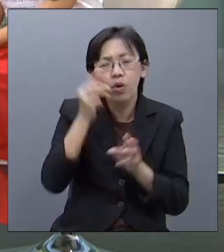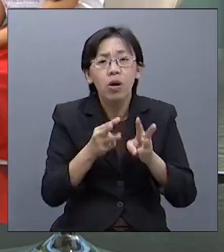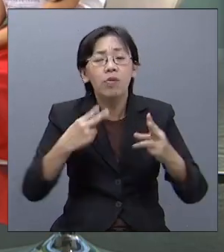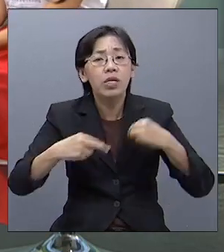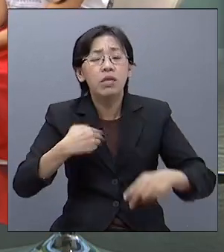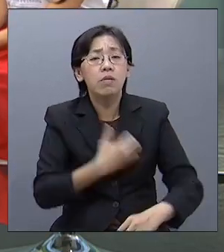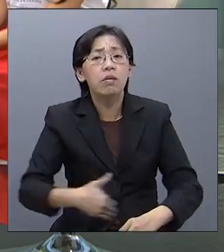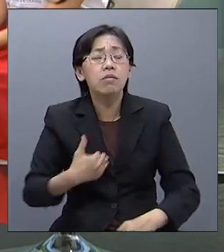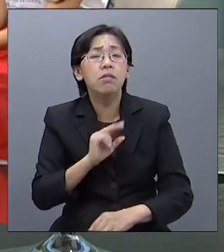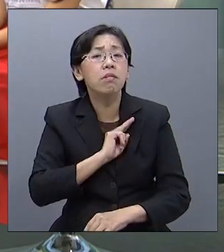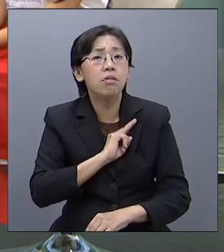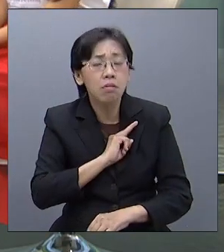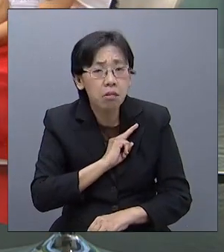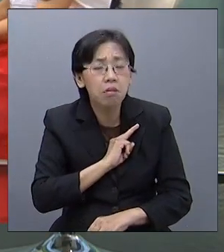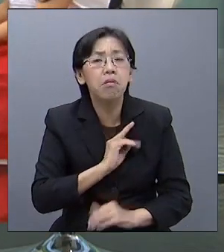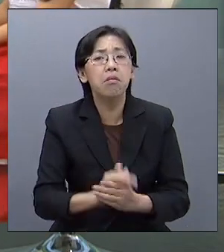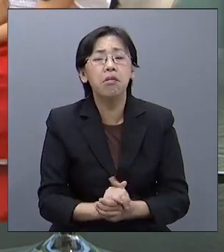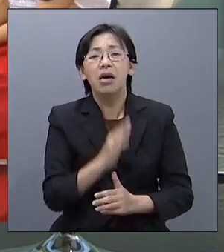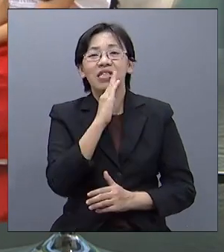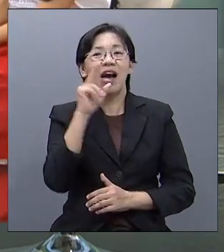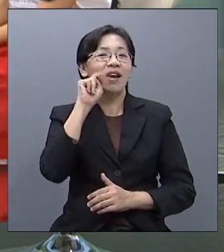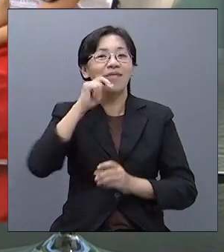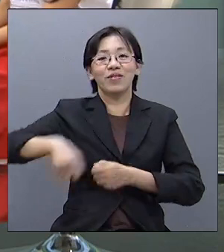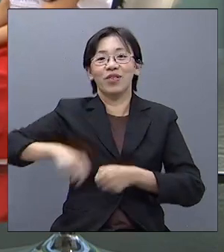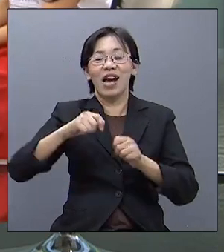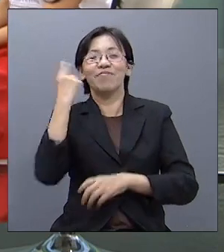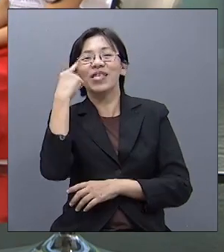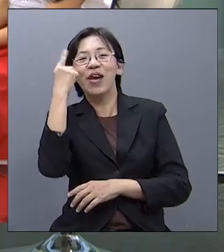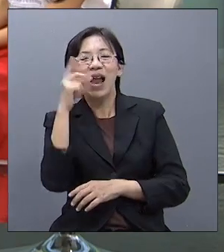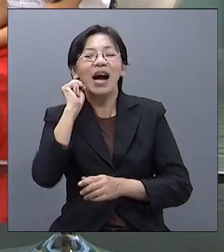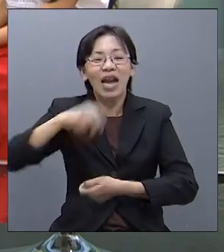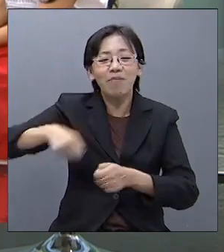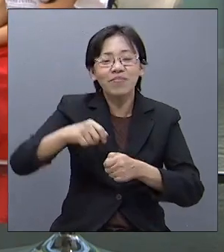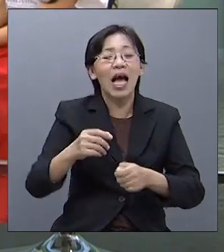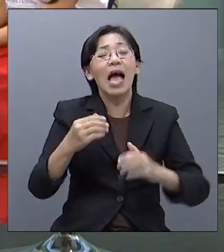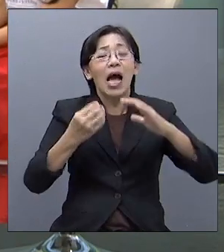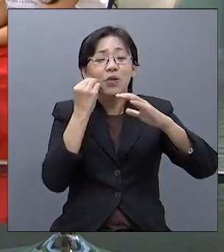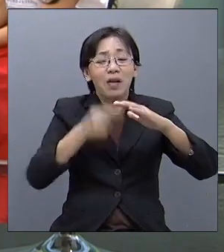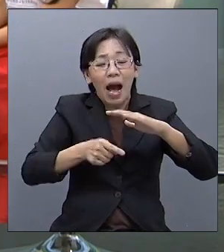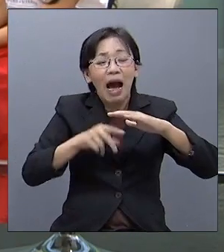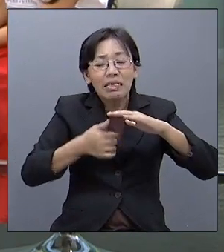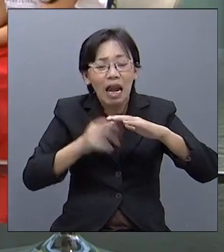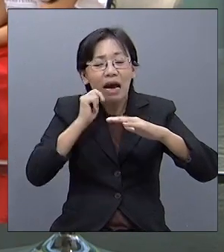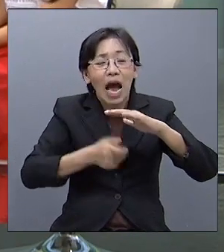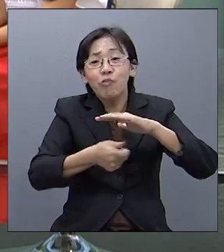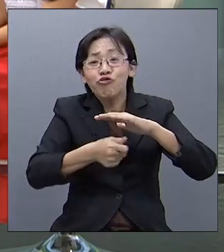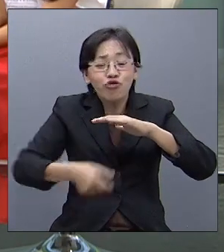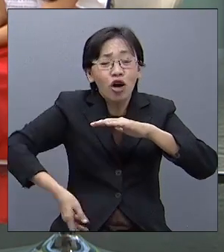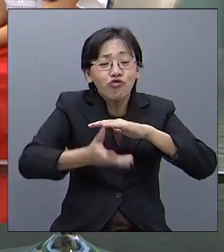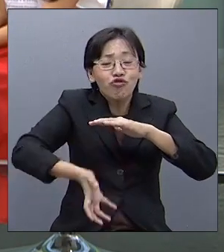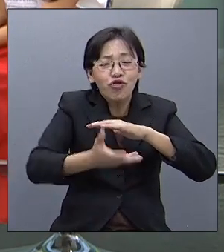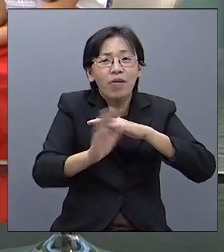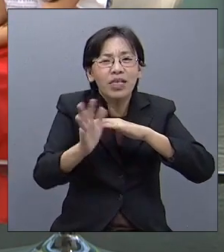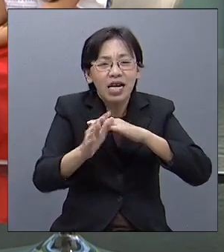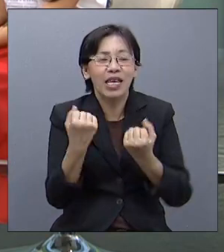นี้หน่อยคือปฏิเสธไม่ได้เวลาจะออกไปเล่นน้ำสงกรานต์เราก็คงไม่เล่นจากในบ้านแล้วก็ราดออกไปใช่ไหมฮะออกไปบางทีในช่วงนี้ก็ต้องไปอยู่ท้ายก